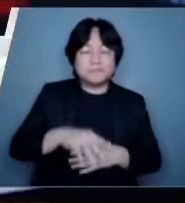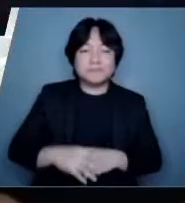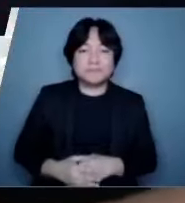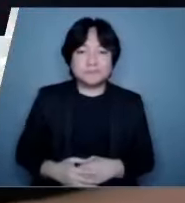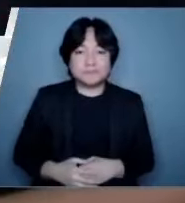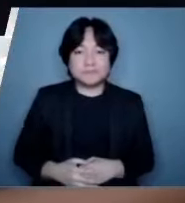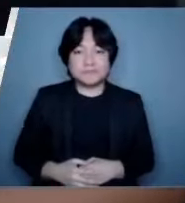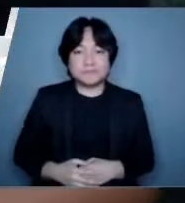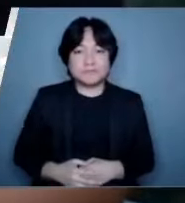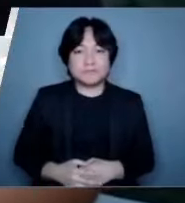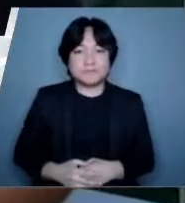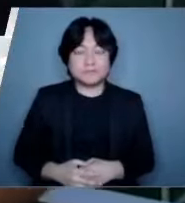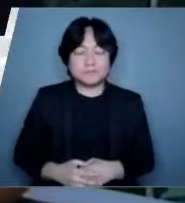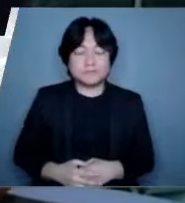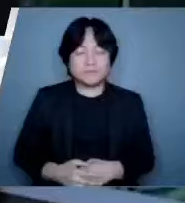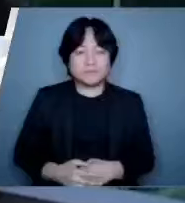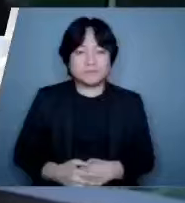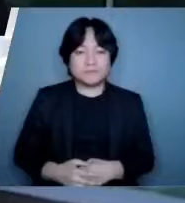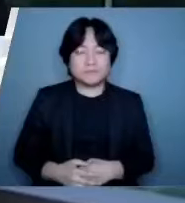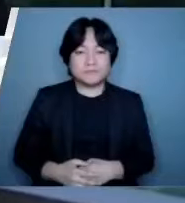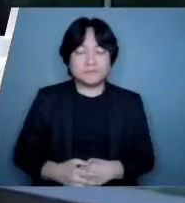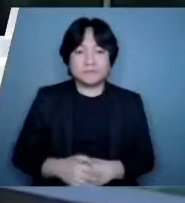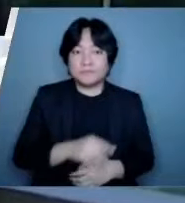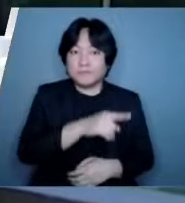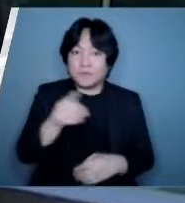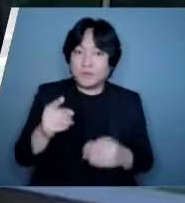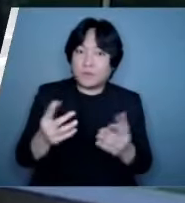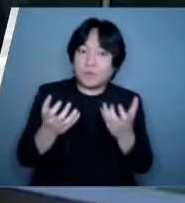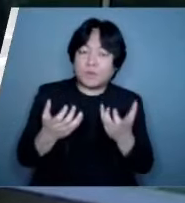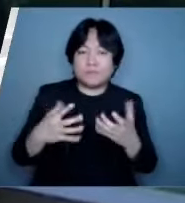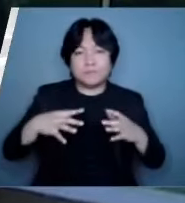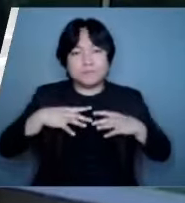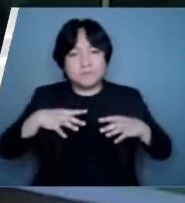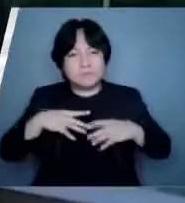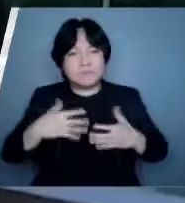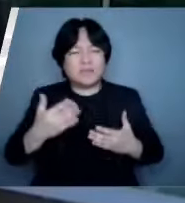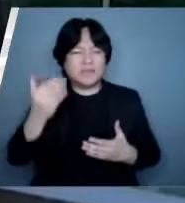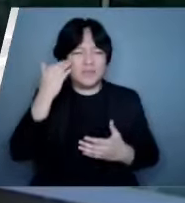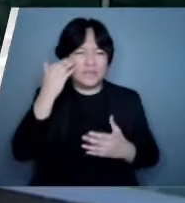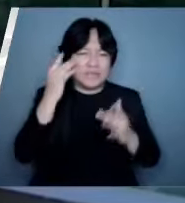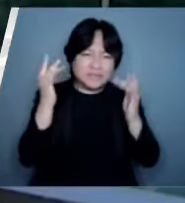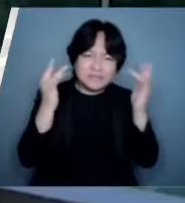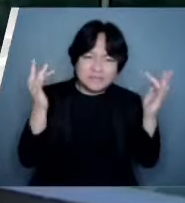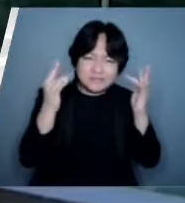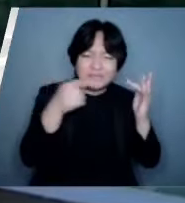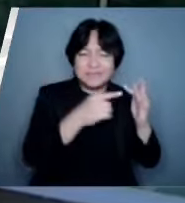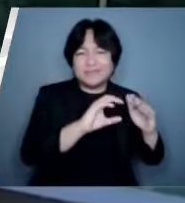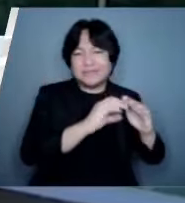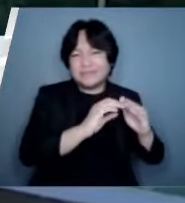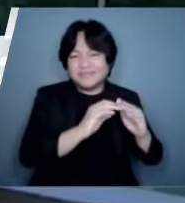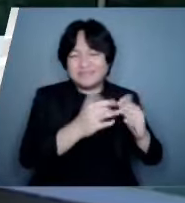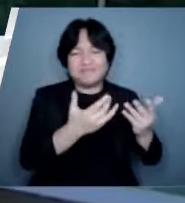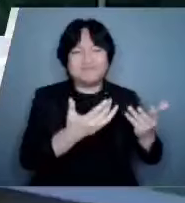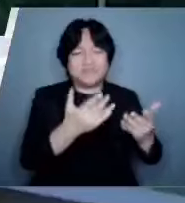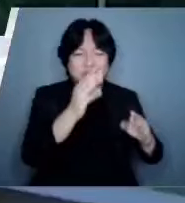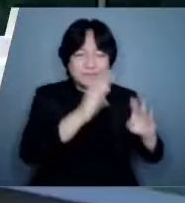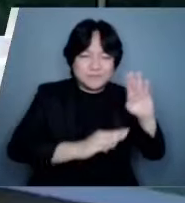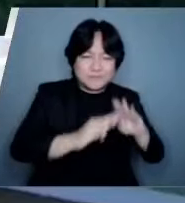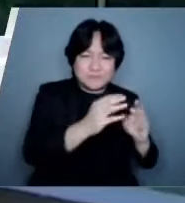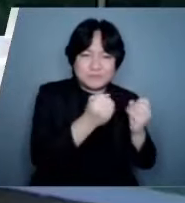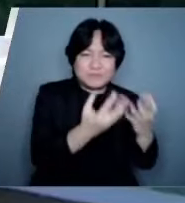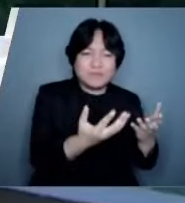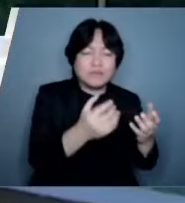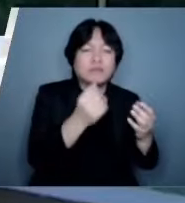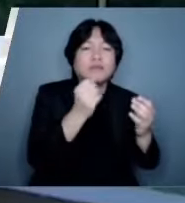tanawin sa mga gusto ng time off sa ingay sa gulo ng siyudad at dami ng problema may isang lugar dito sa San